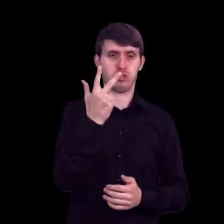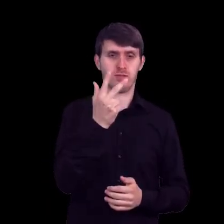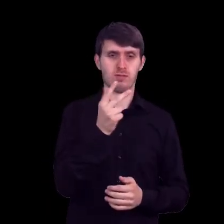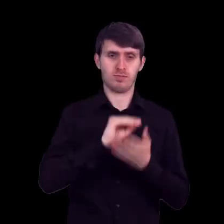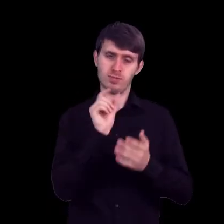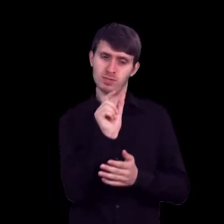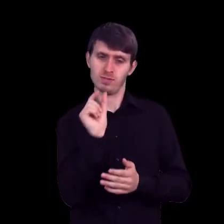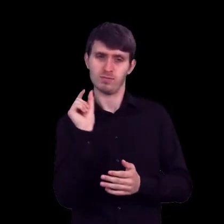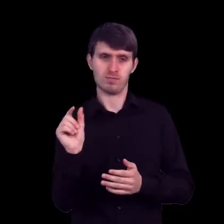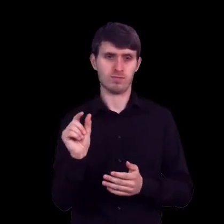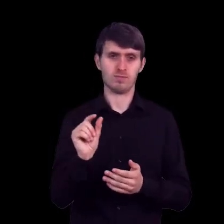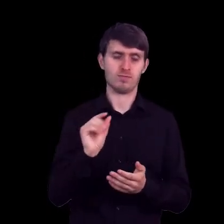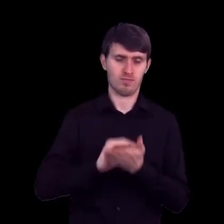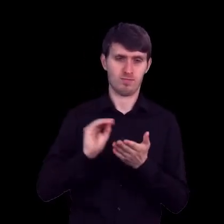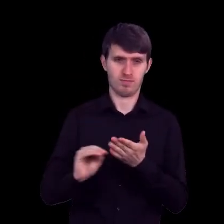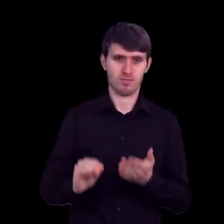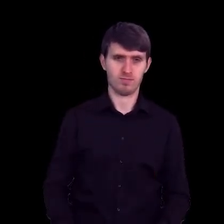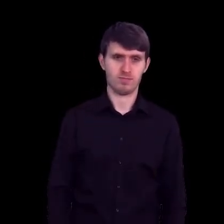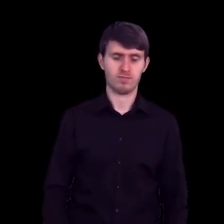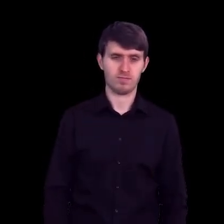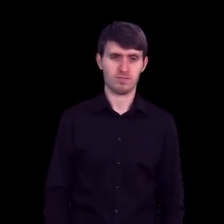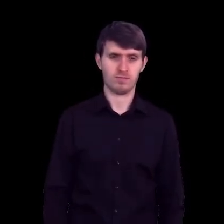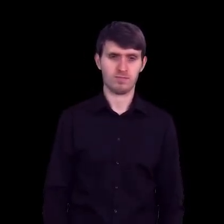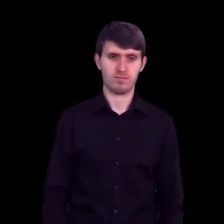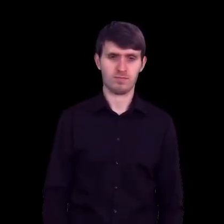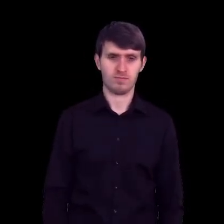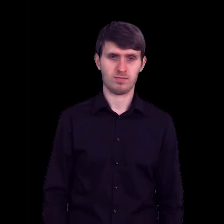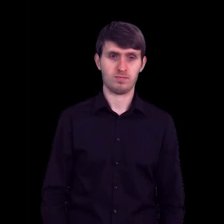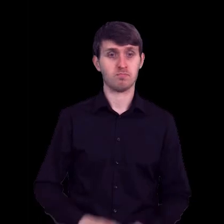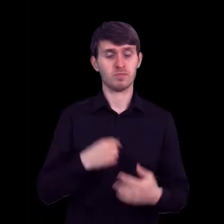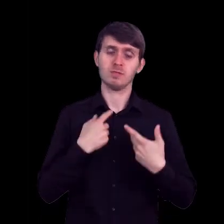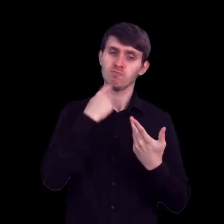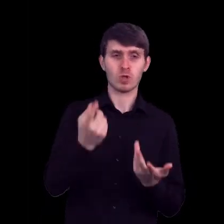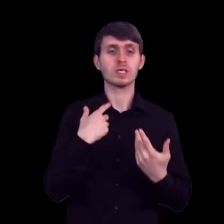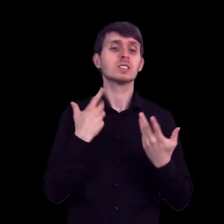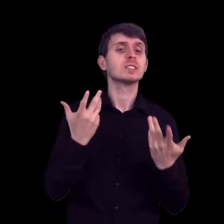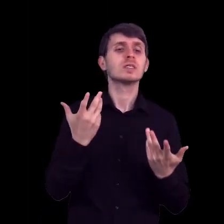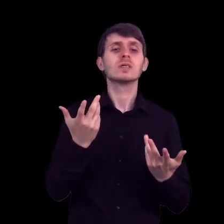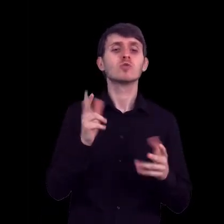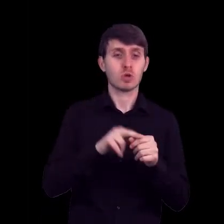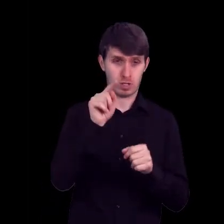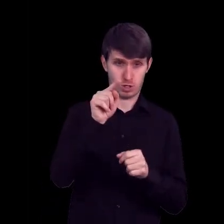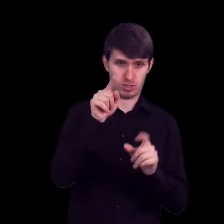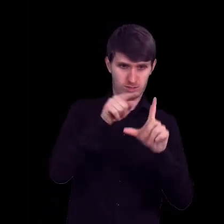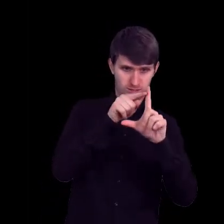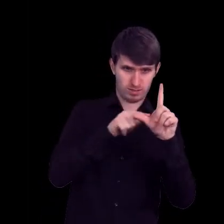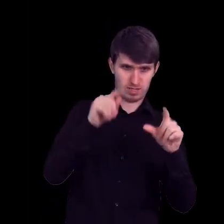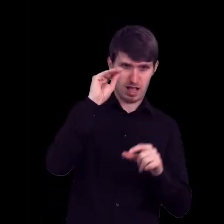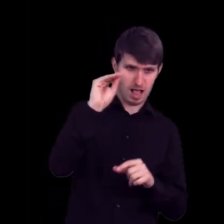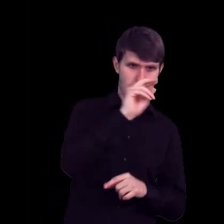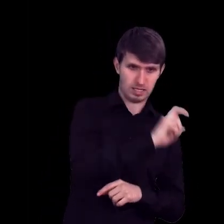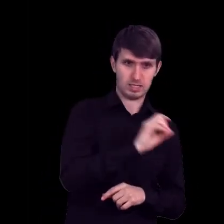kącie mówimy, jest podanie trzech liter. A więc, gdy chcemy mówić... Gdy chcemy mówić o tym kącie